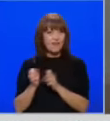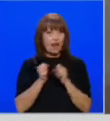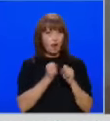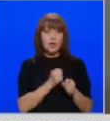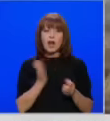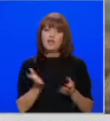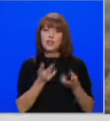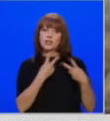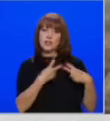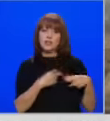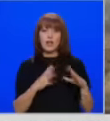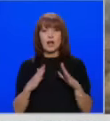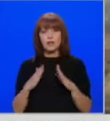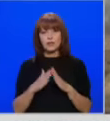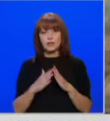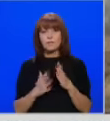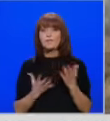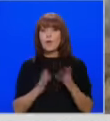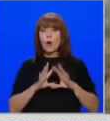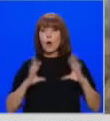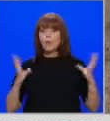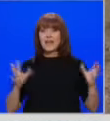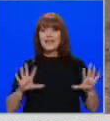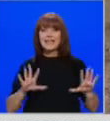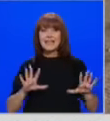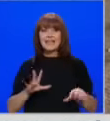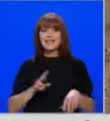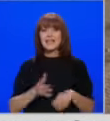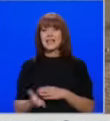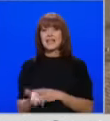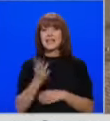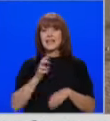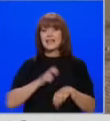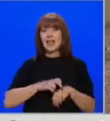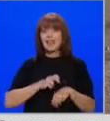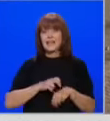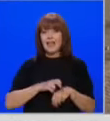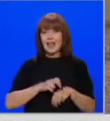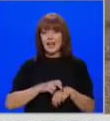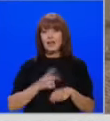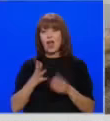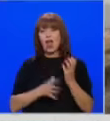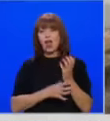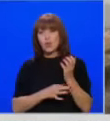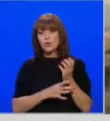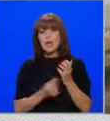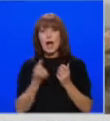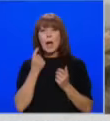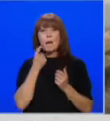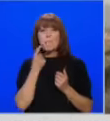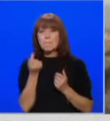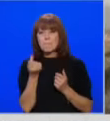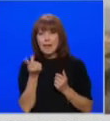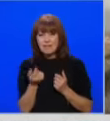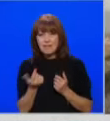вече са си по домовете. Пламъците обхванаха 10 000 декара, предимно треви, храсти, но и лузя и бадемови насъждения. Няма